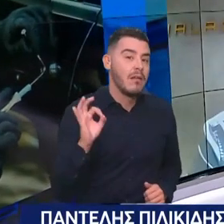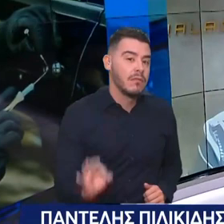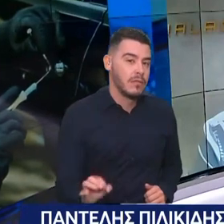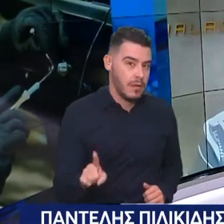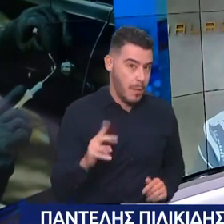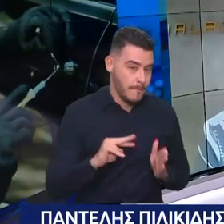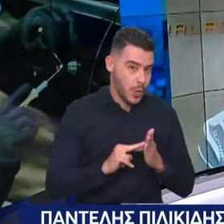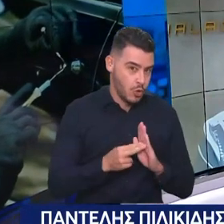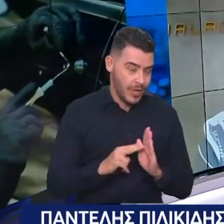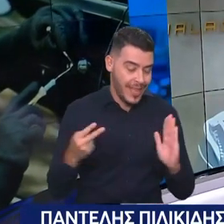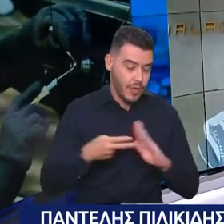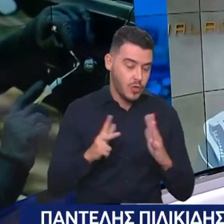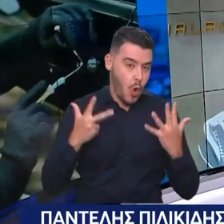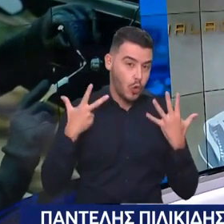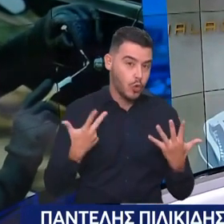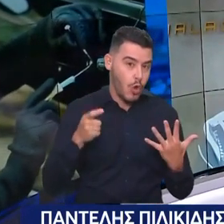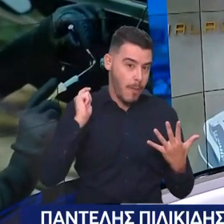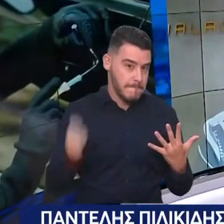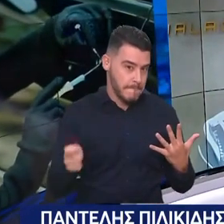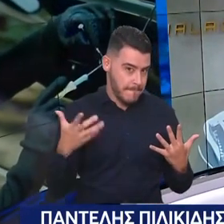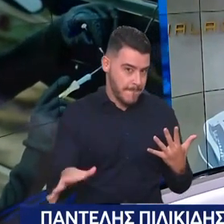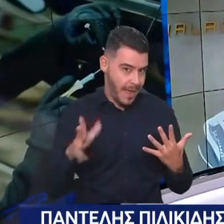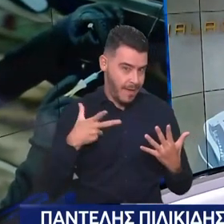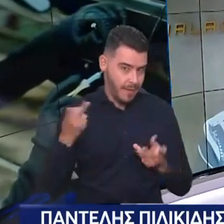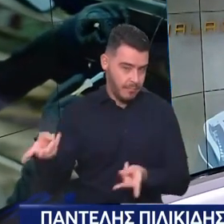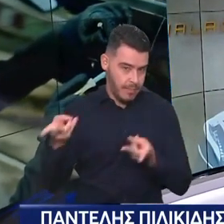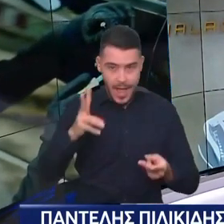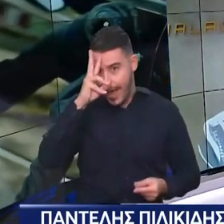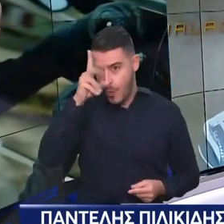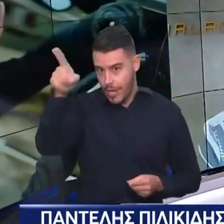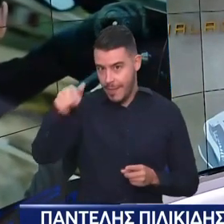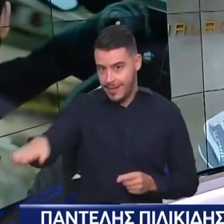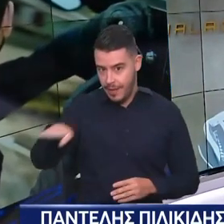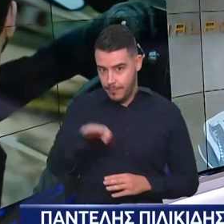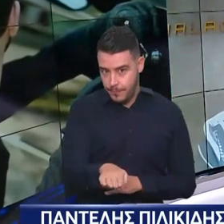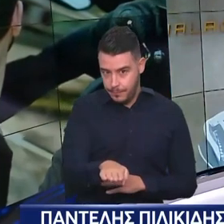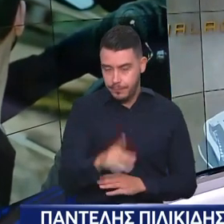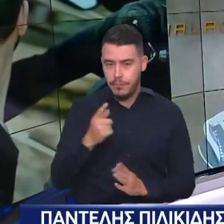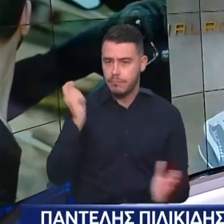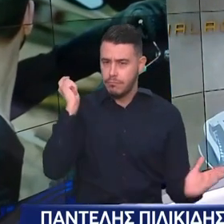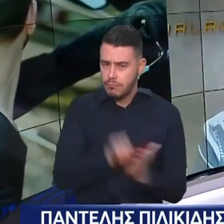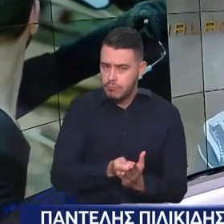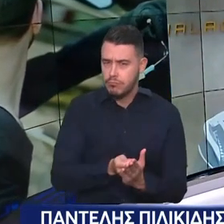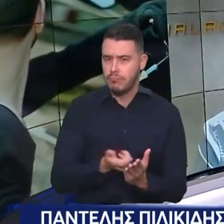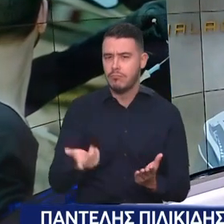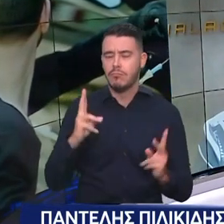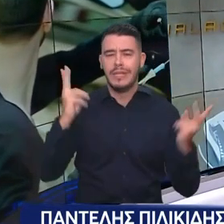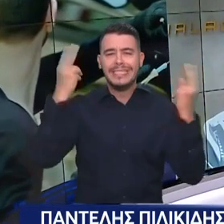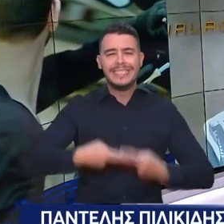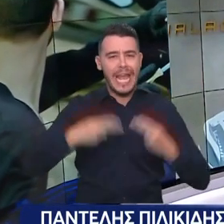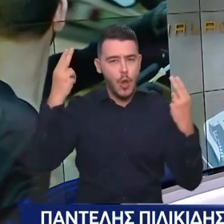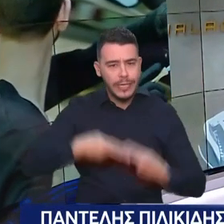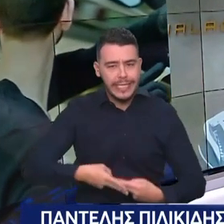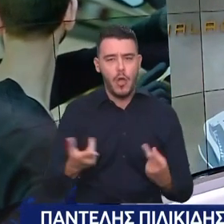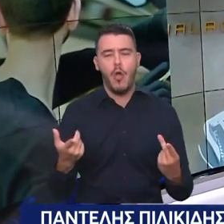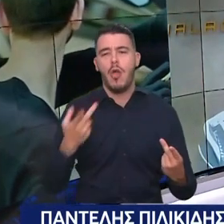γιατί έχει τη σημασία του. Το 2008 λοιπόν πήρα το αυτοκίνητο, το έφερα από τη Γερμανία, πλήρωσα το αυτοκίνητο, πλήρωσα τον εκτελονισμό, πλήρωσα τα